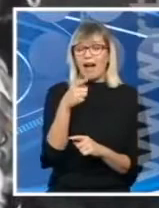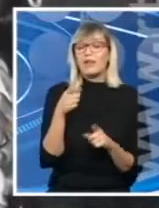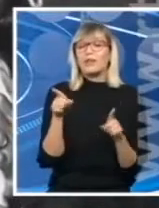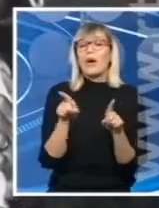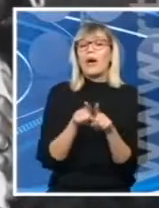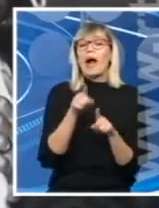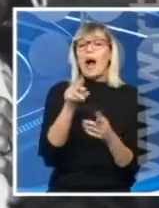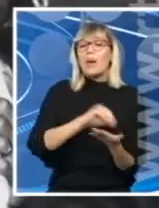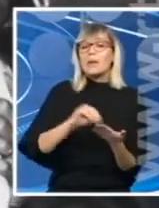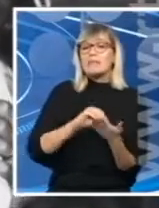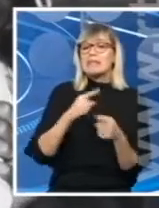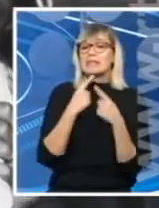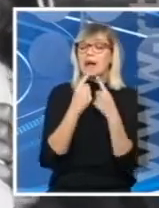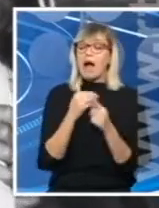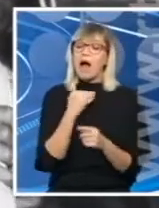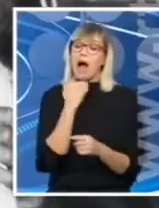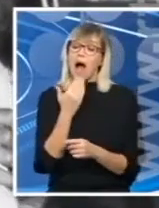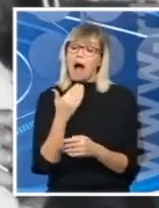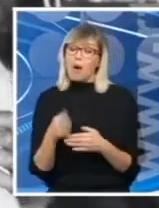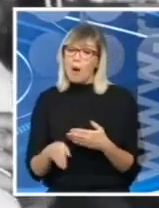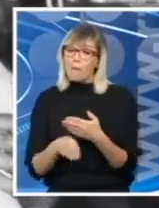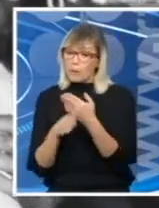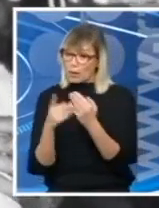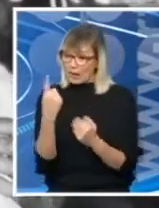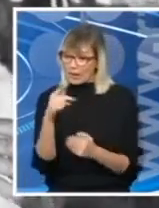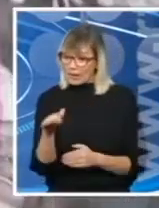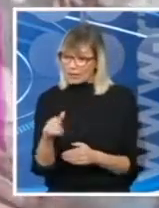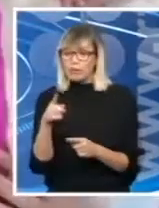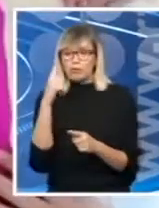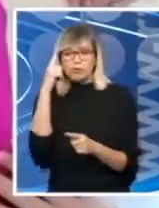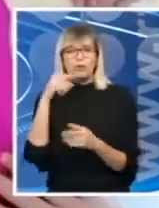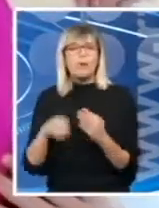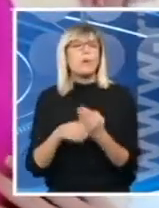govorila: ako pomogneš jednom detetu, pomogao si celom